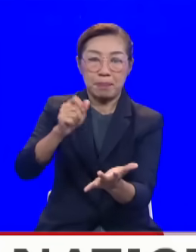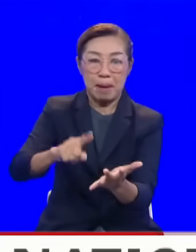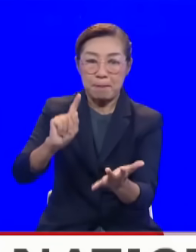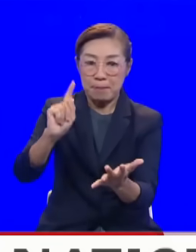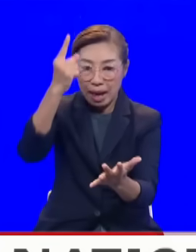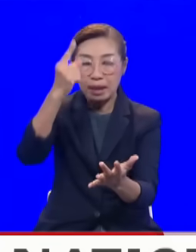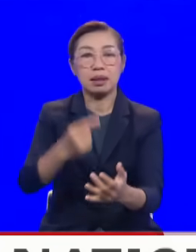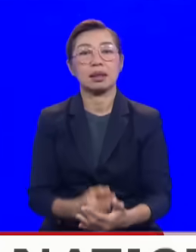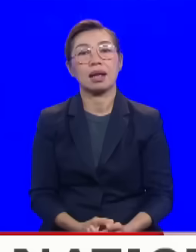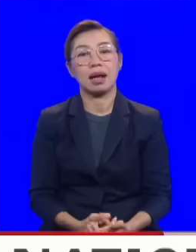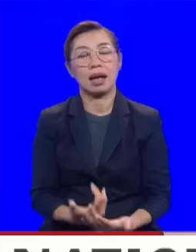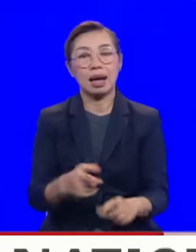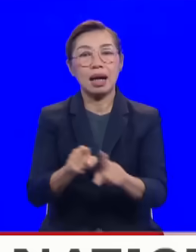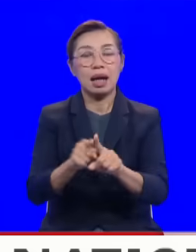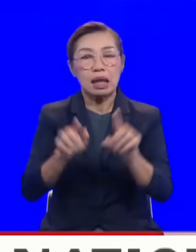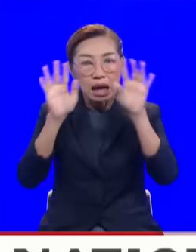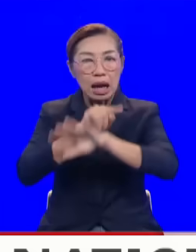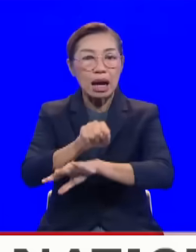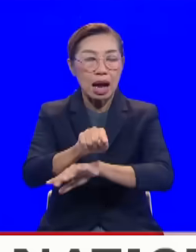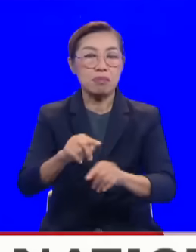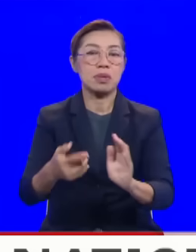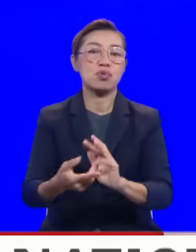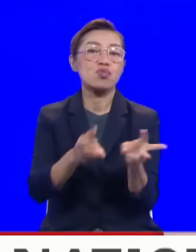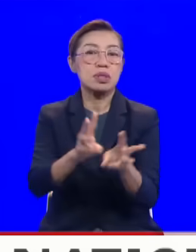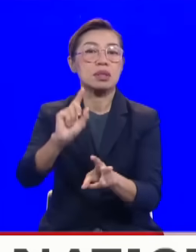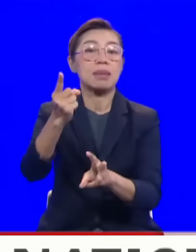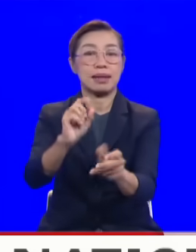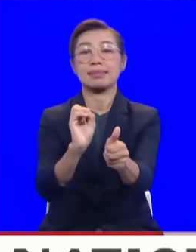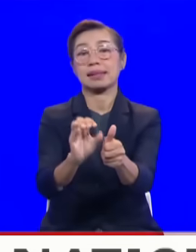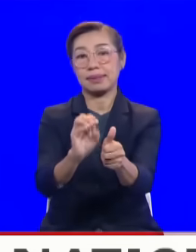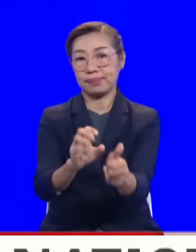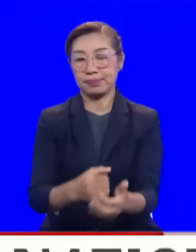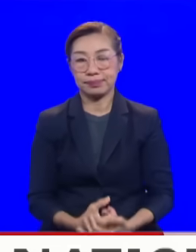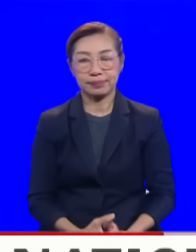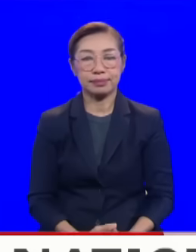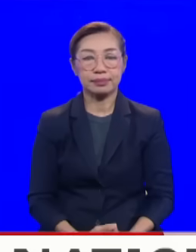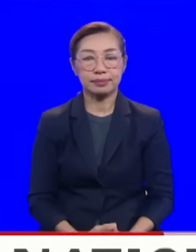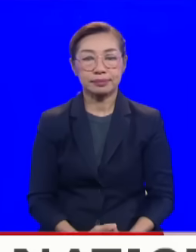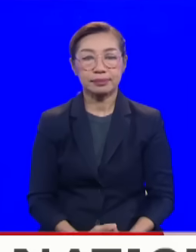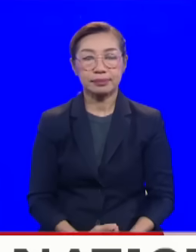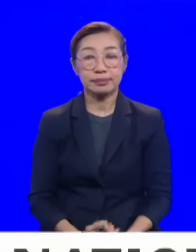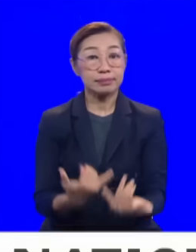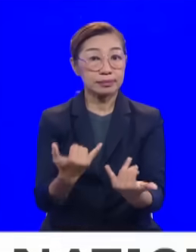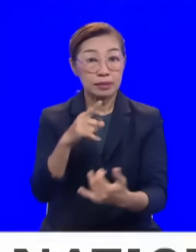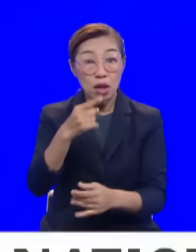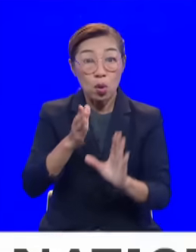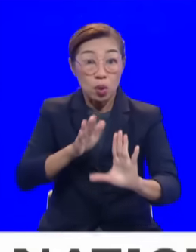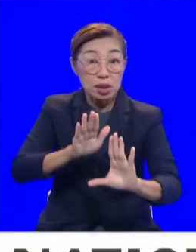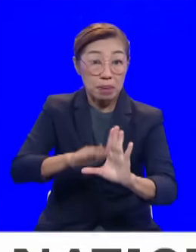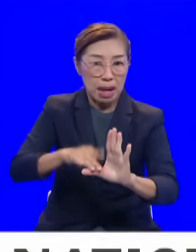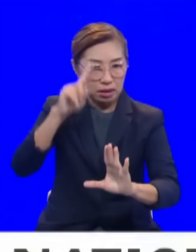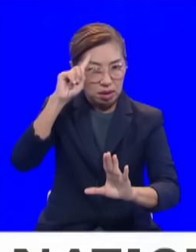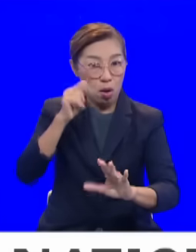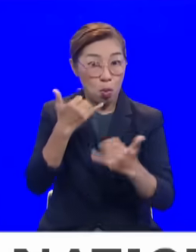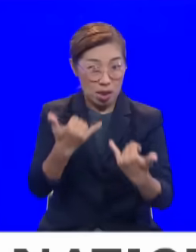วอร์ชันใหม ่อัน นี้เป็นคำแนะนำจากทีมเทคนิคที่ท่านรัฐมนตรีเอามาบอกนะครับแล้วก็บอกวันนี้คนลงทะเบียนน่าจะไม่ต่ำกว่า5ล้